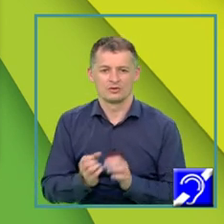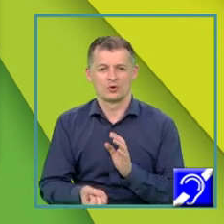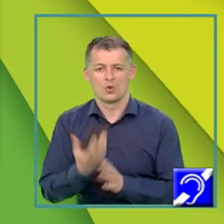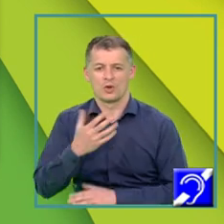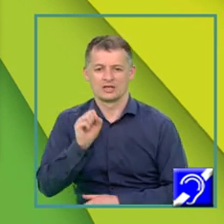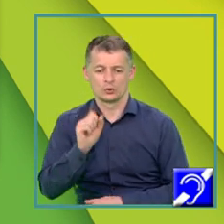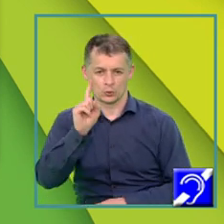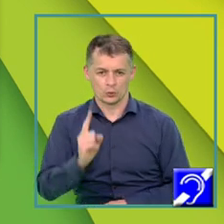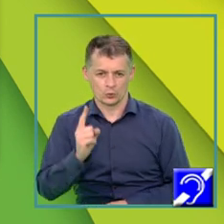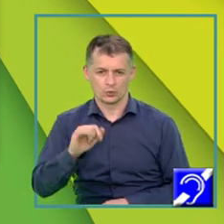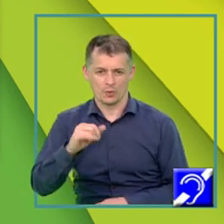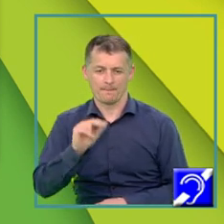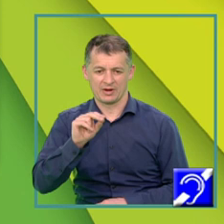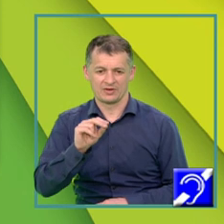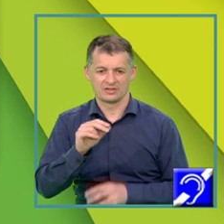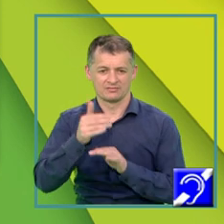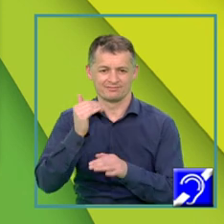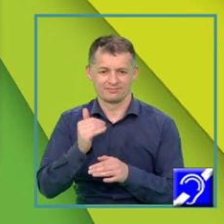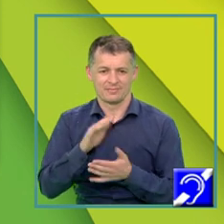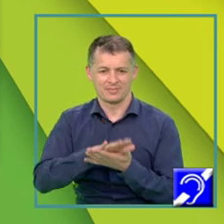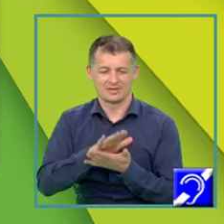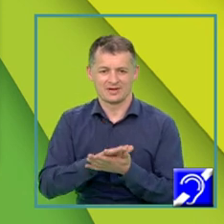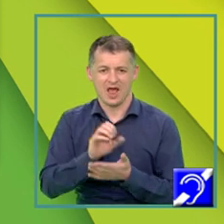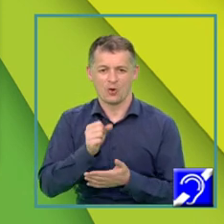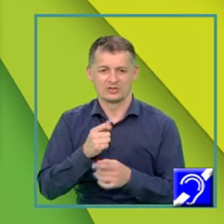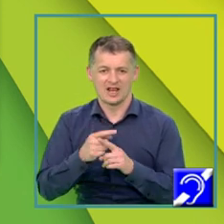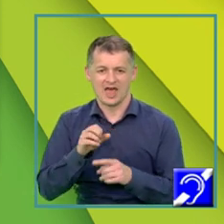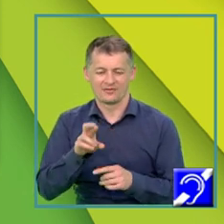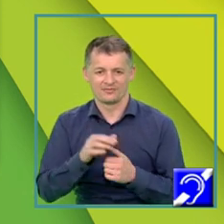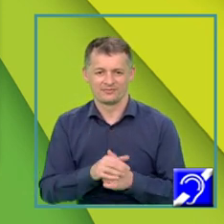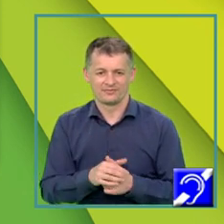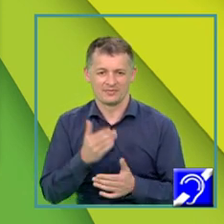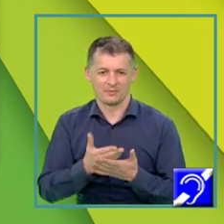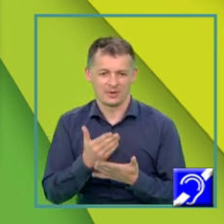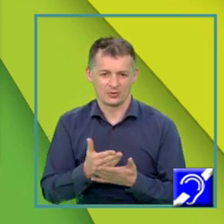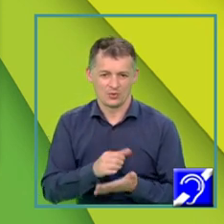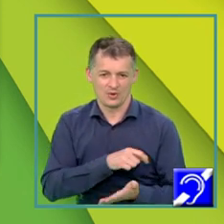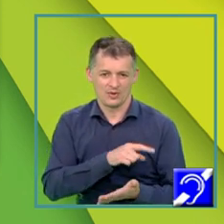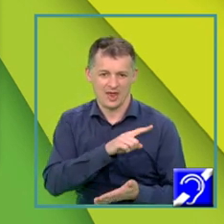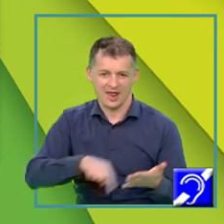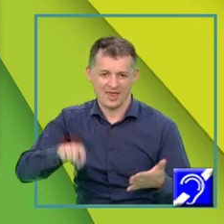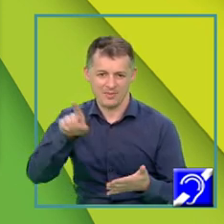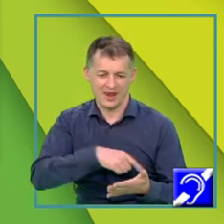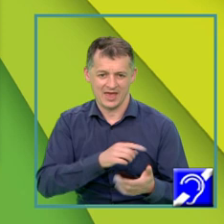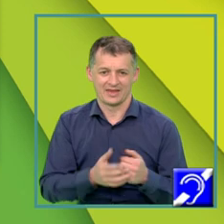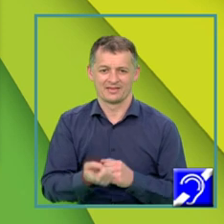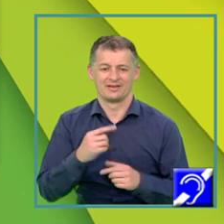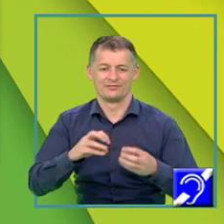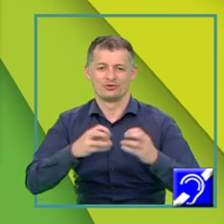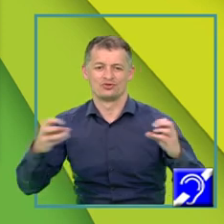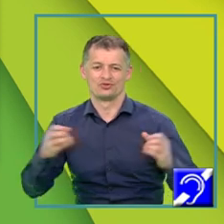cu prefixul păstrat în auxiliar pentru eliminarea din șirul s